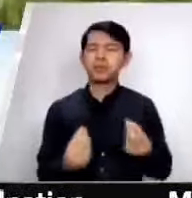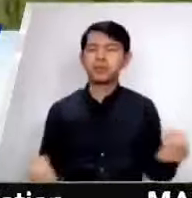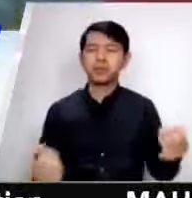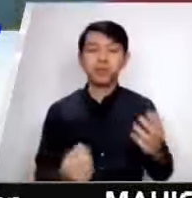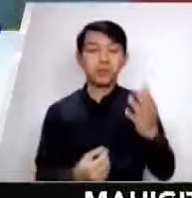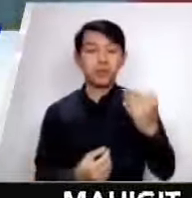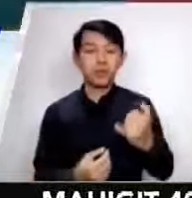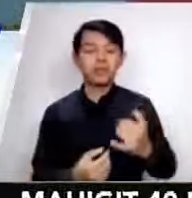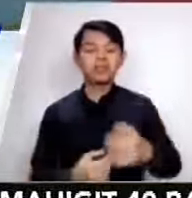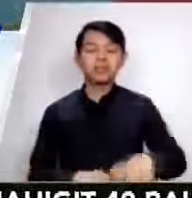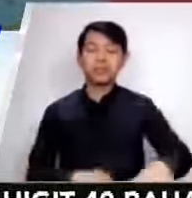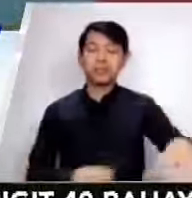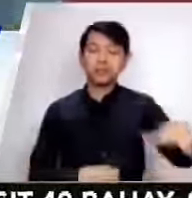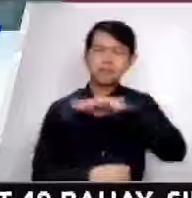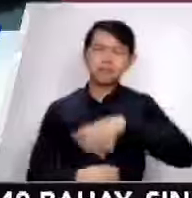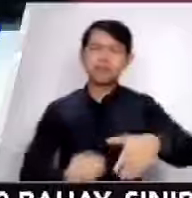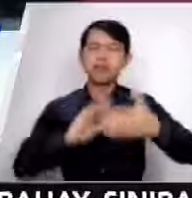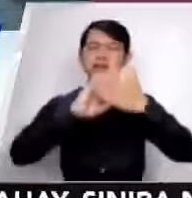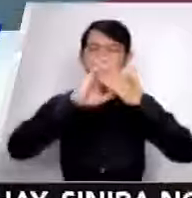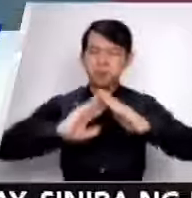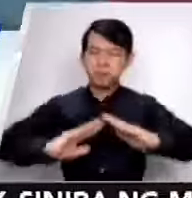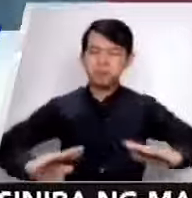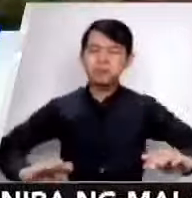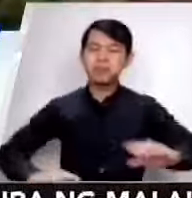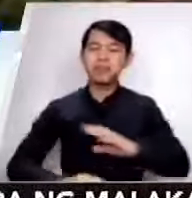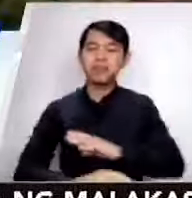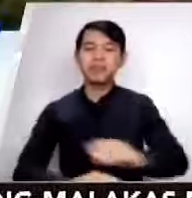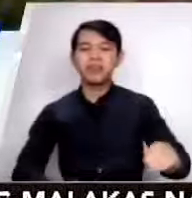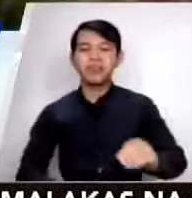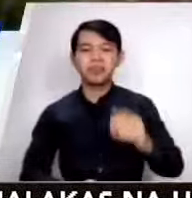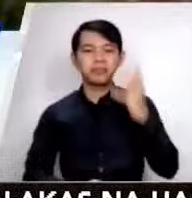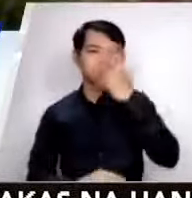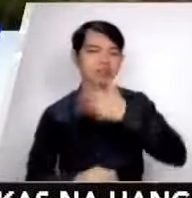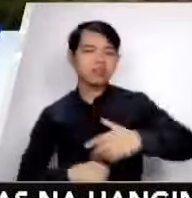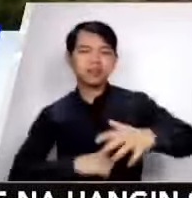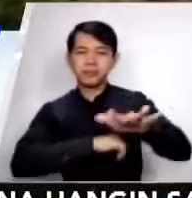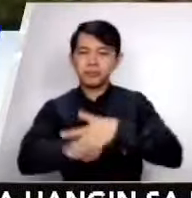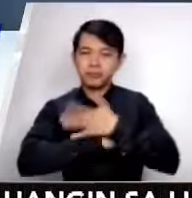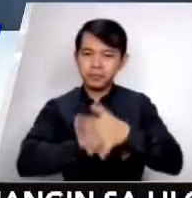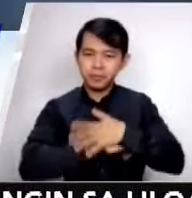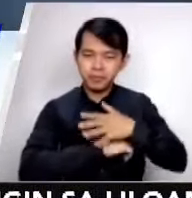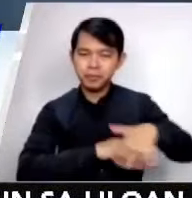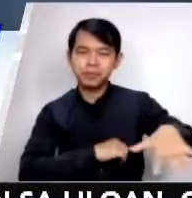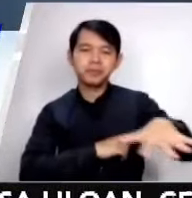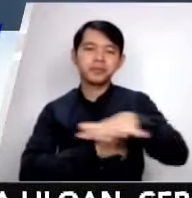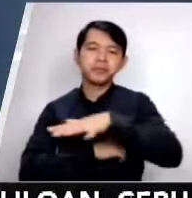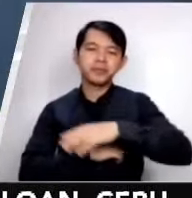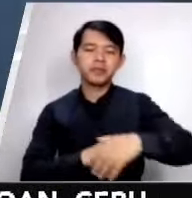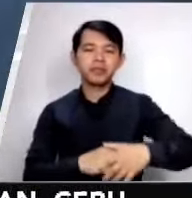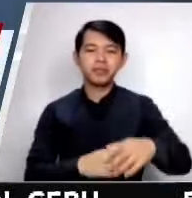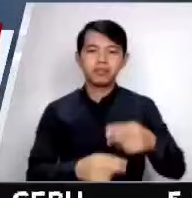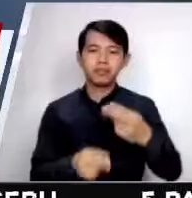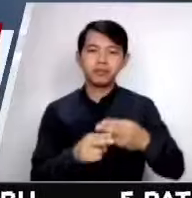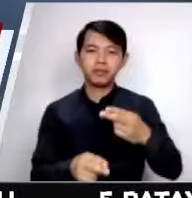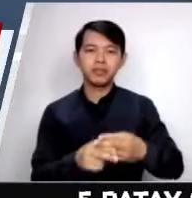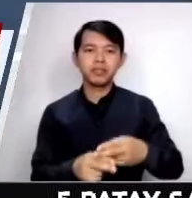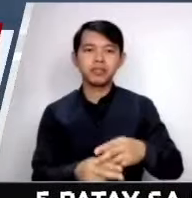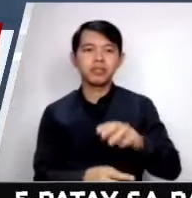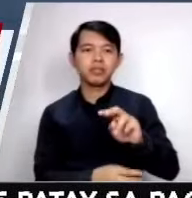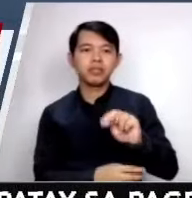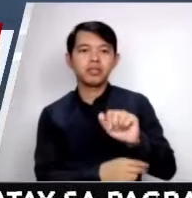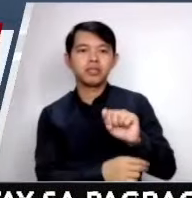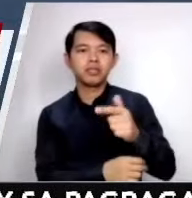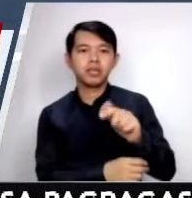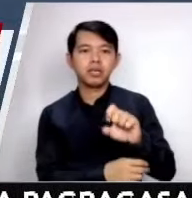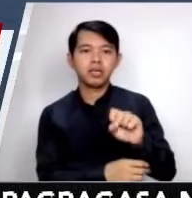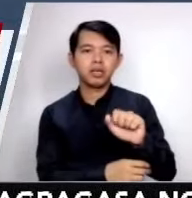kapaligiran at panayat ang karagatan. Ito ang nagsasako. Kapag-disconnect talaga kami sa everyday life.